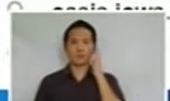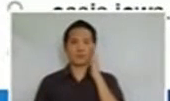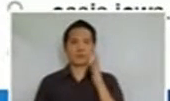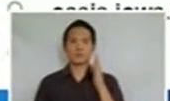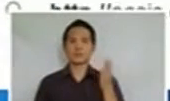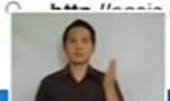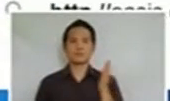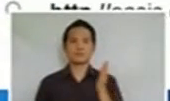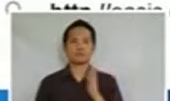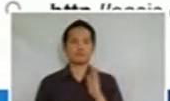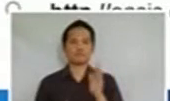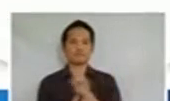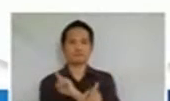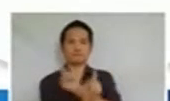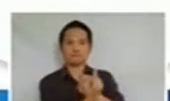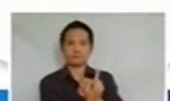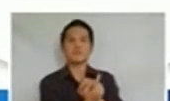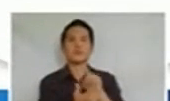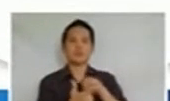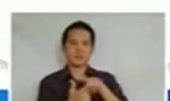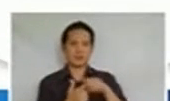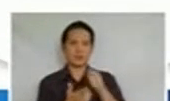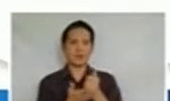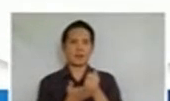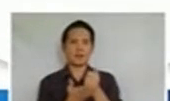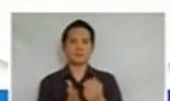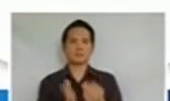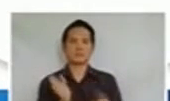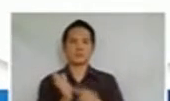ma-online registration po namin sila sa Oasis.